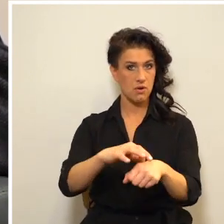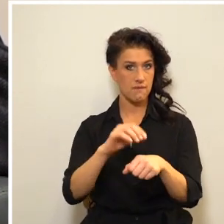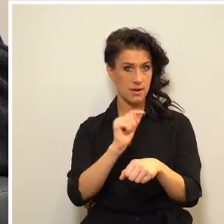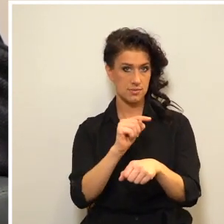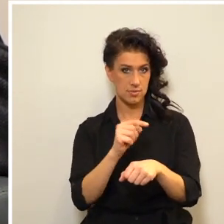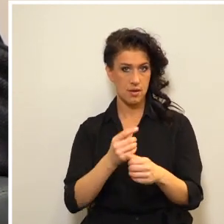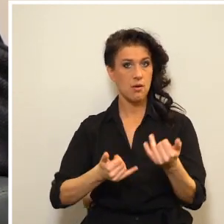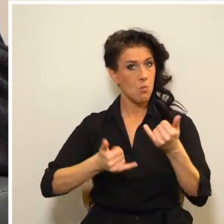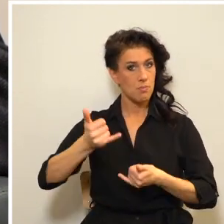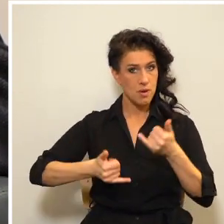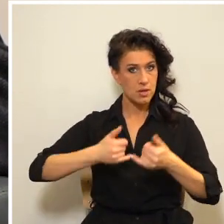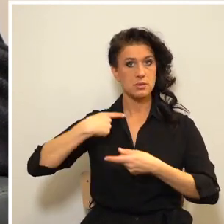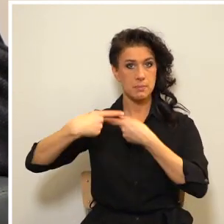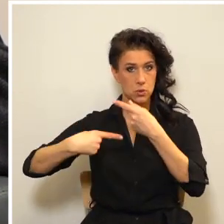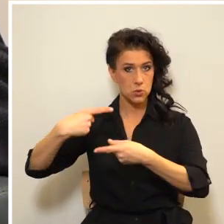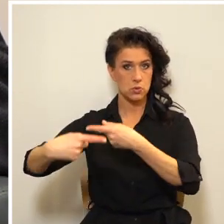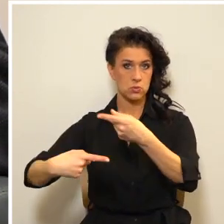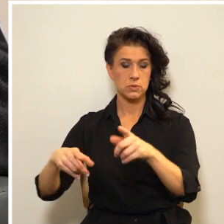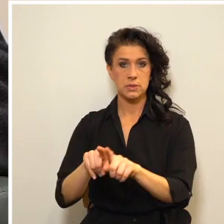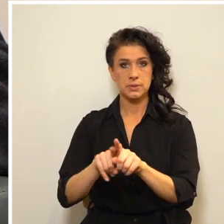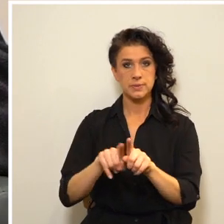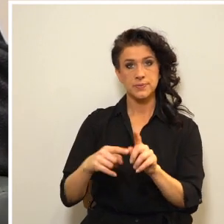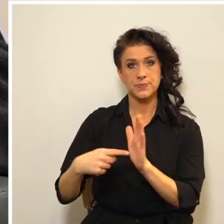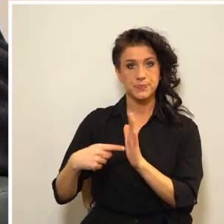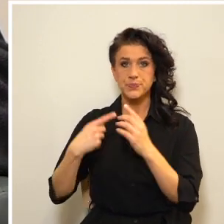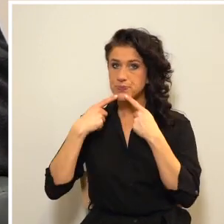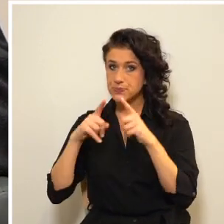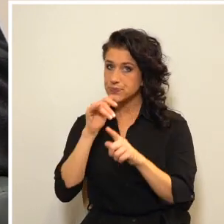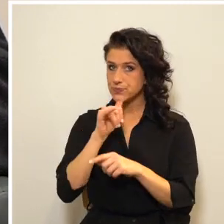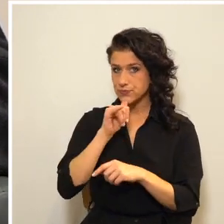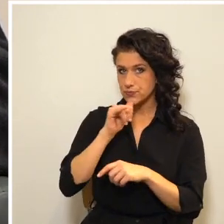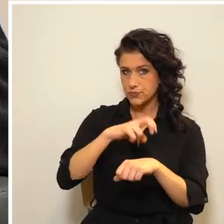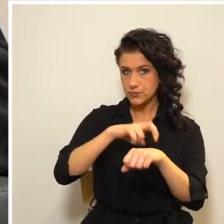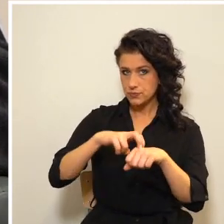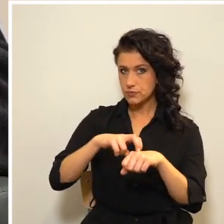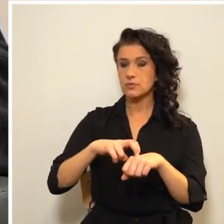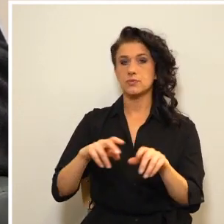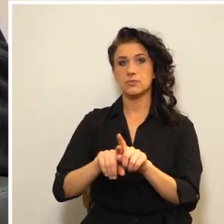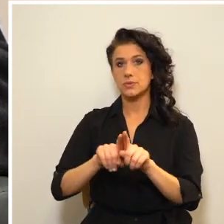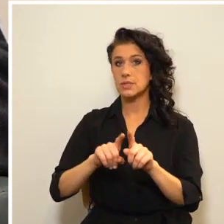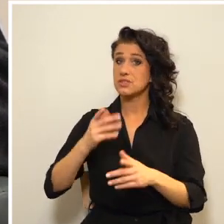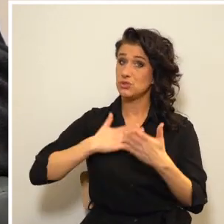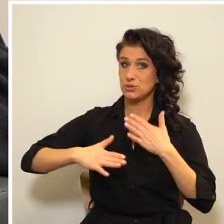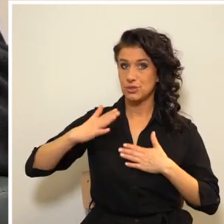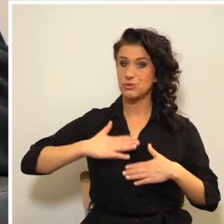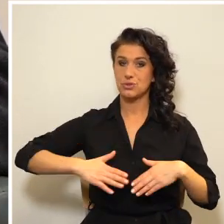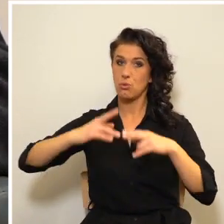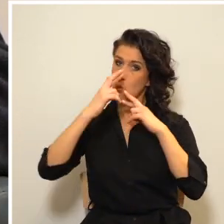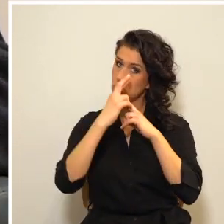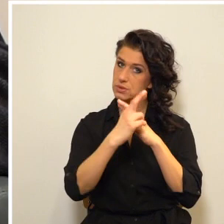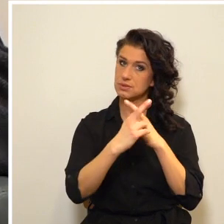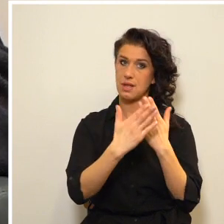przetaki procedury która przeszła przez odpowiednie próby medyczne i która cieszy się pewnym